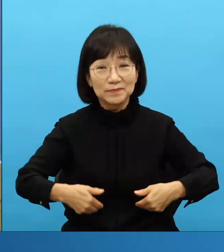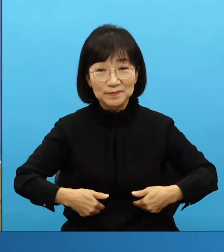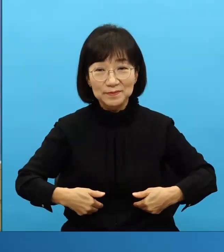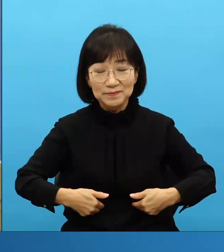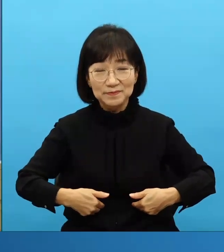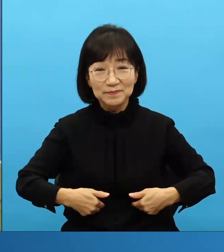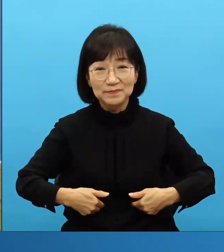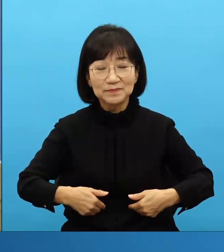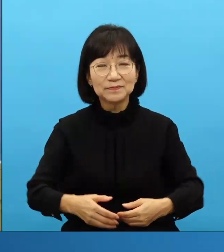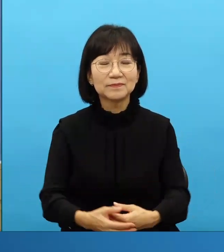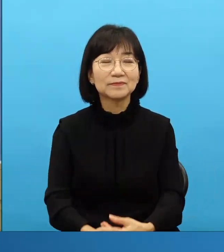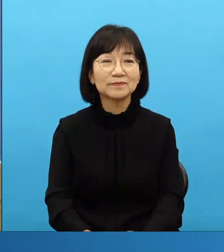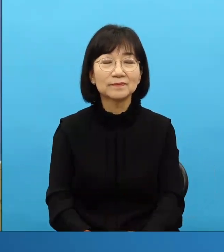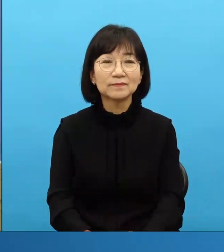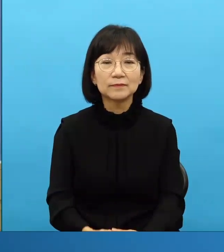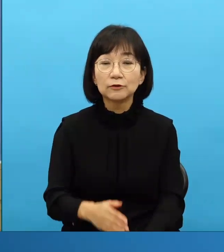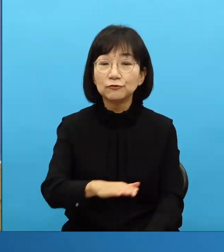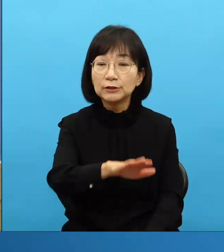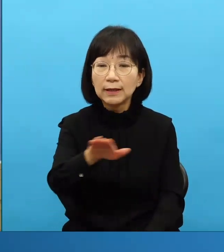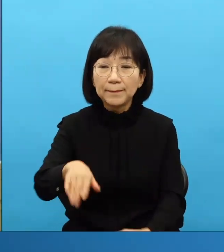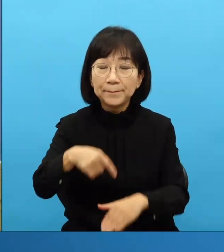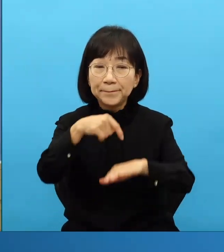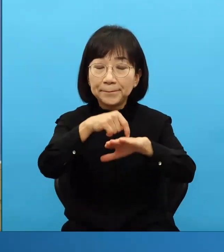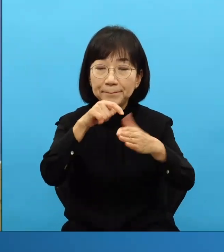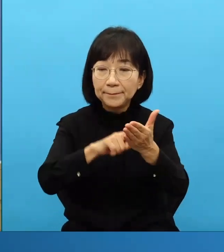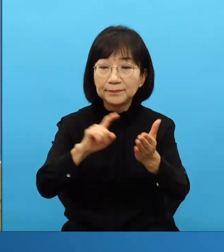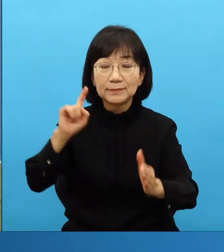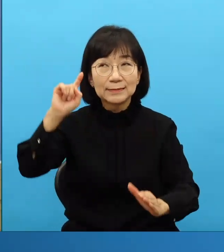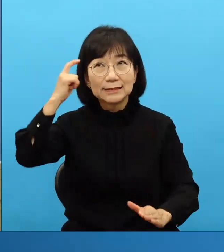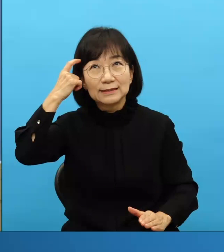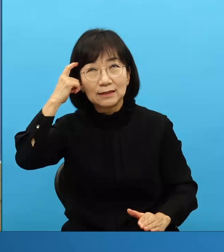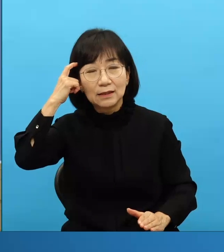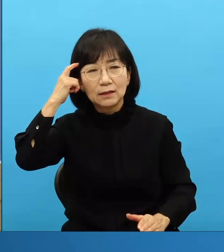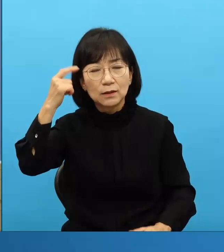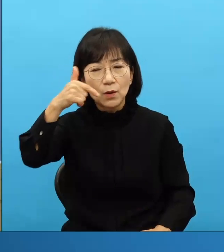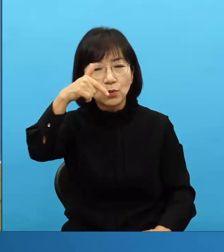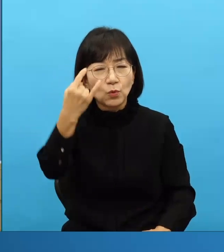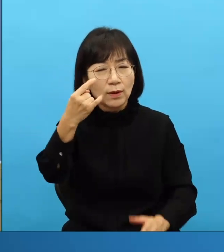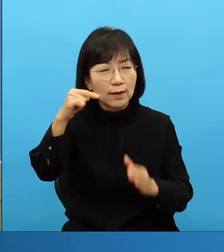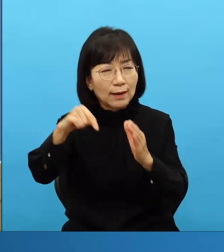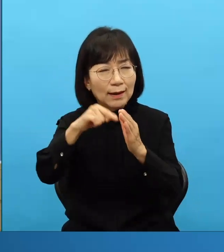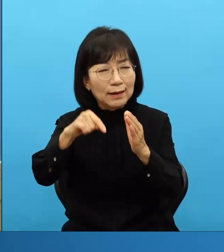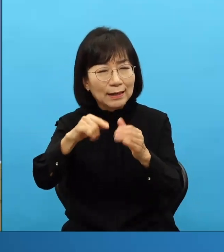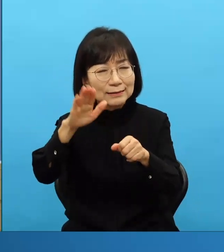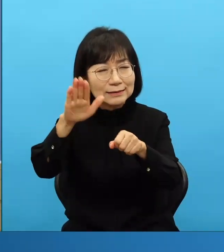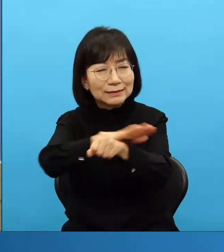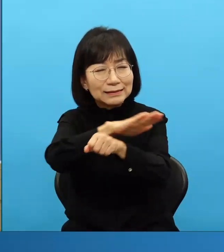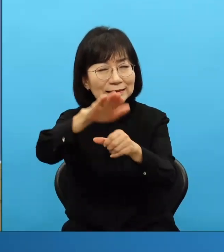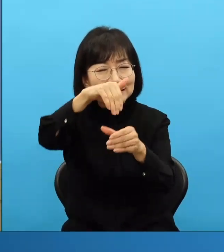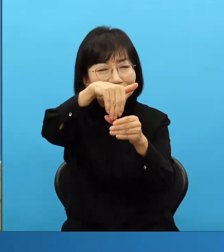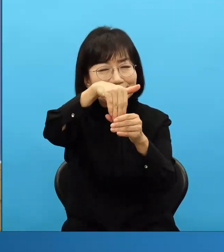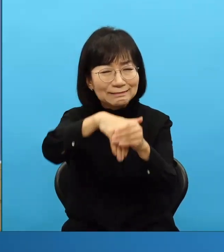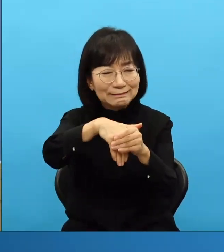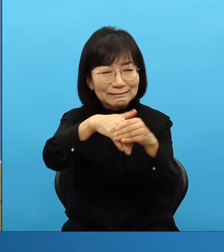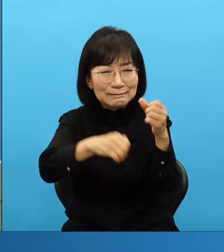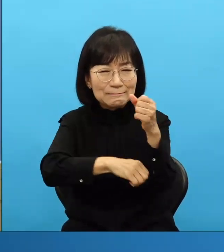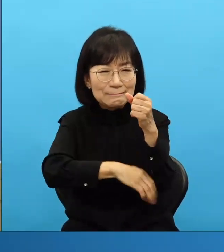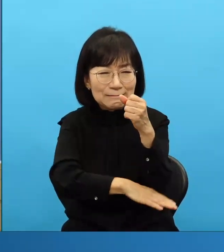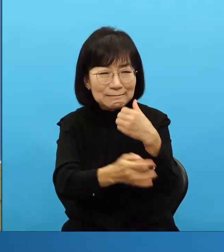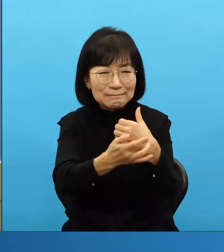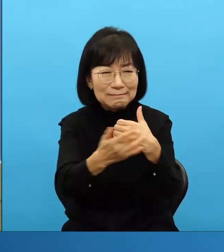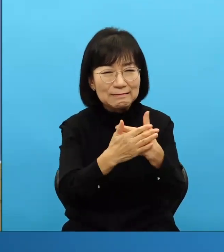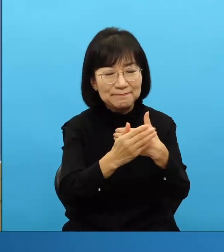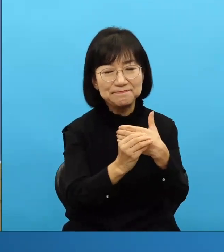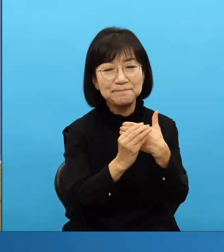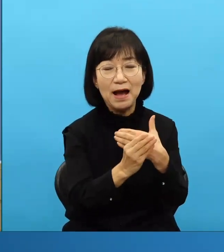우리가 마음과 생각, 내 뇌 속에 잘못 각인 뿌리 체질된 게 있어요. But despite of all of that, inside of our thoughts, inside of our